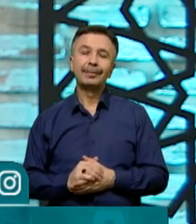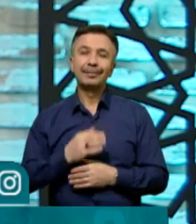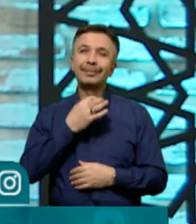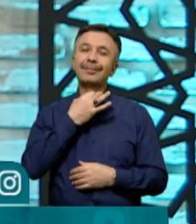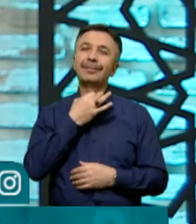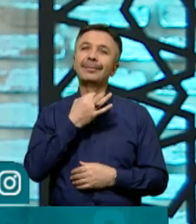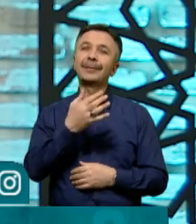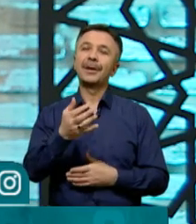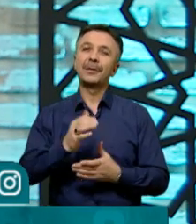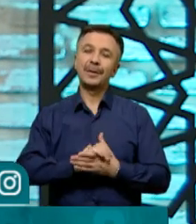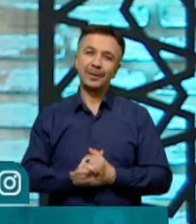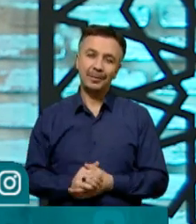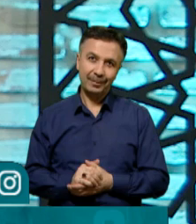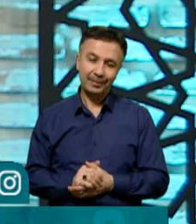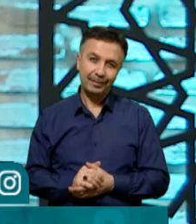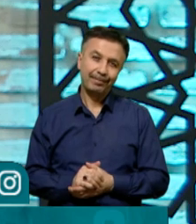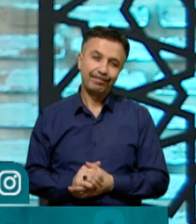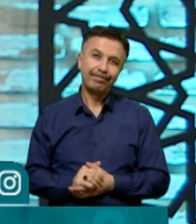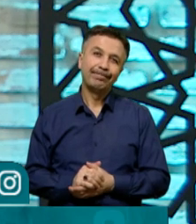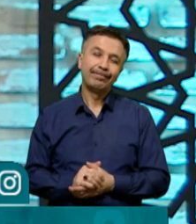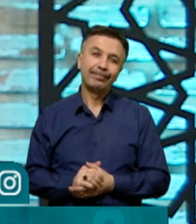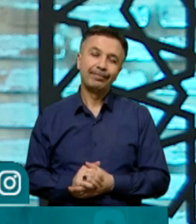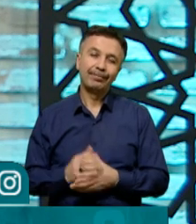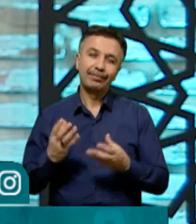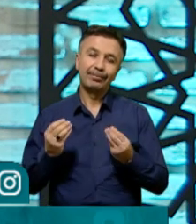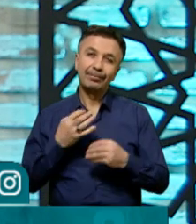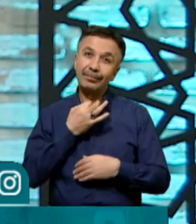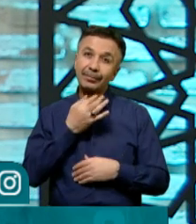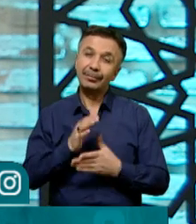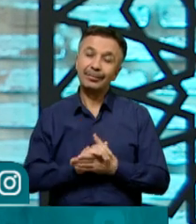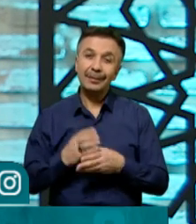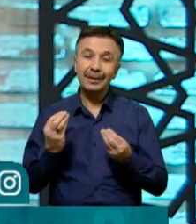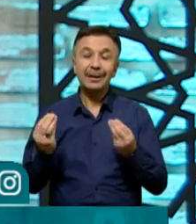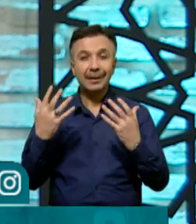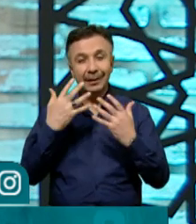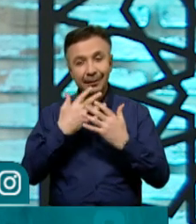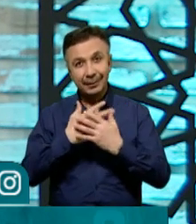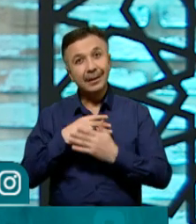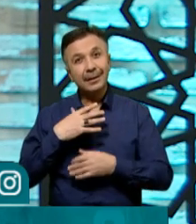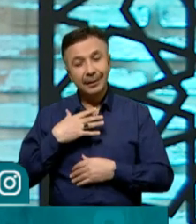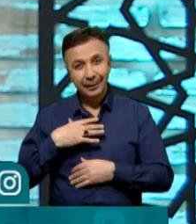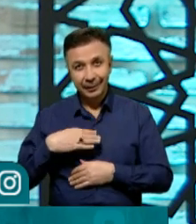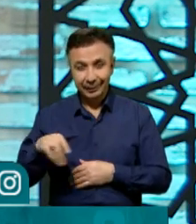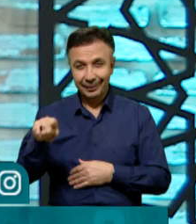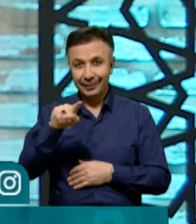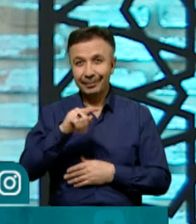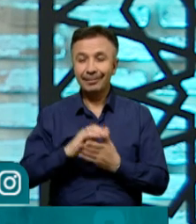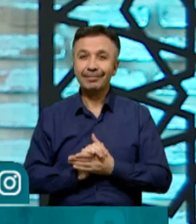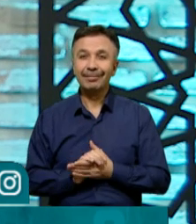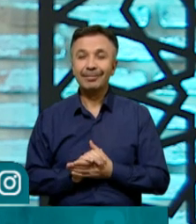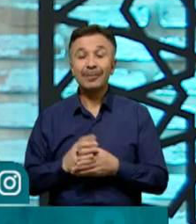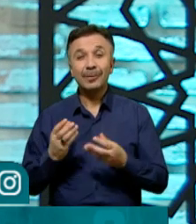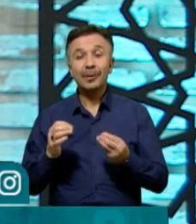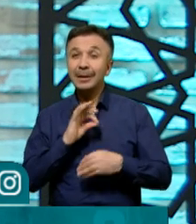Teşekkür ediyorum. Biz teşekkür ederiz. Buyurun Berkıs Hanım. Çok teşekkür ederim. Hayırlı akşamlar diliyorum efendim. Teşekkür çok ederiz. Çok